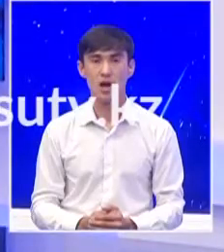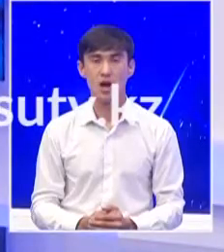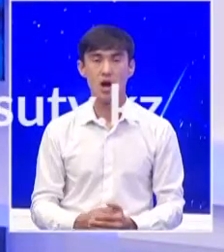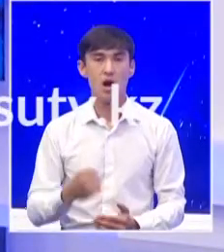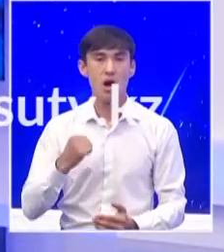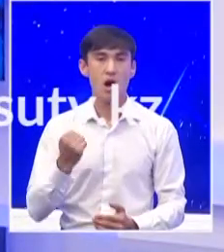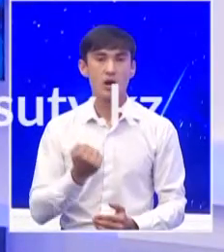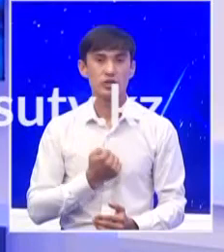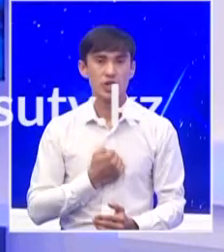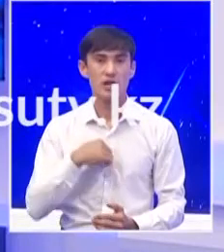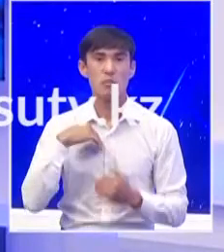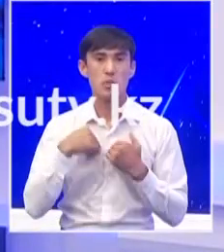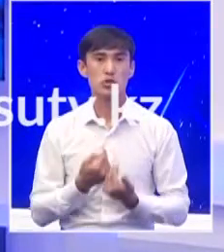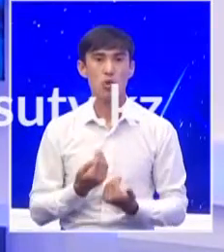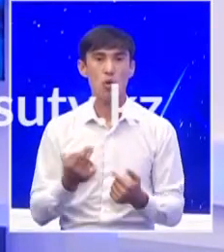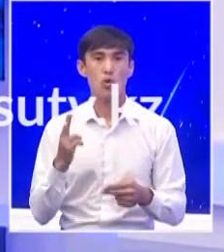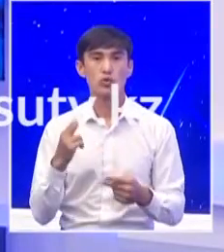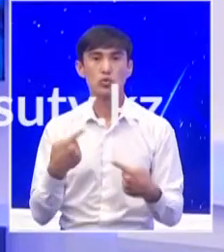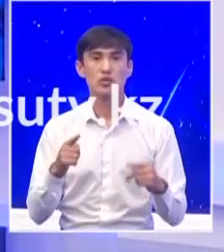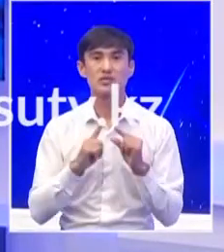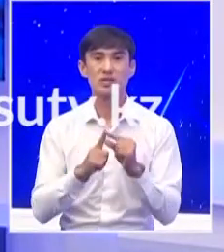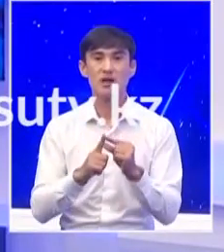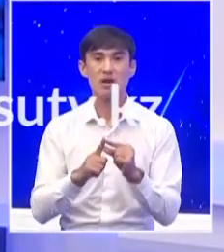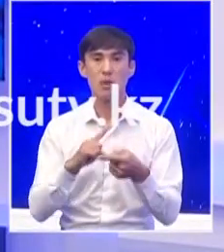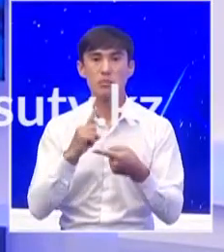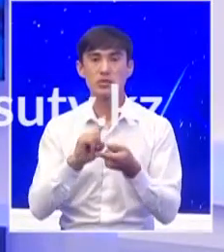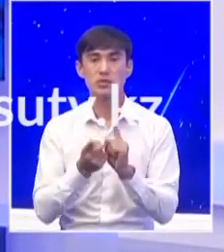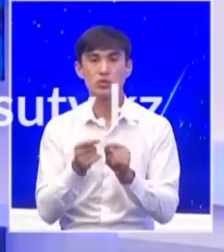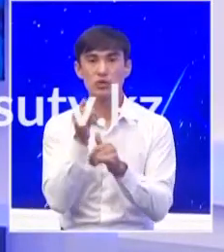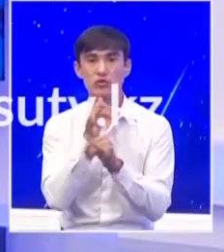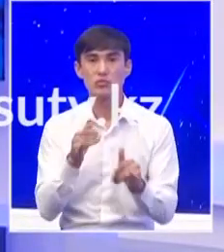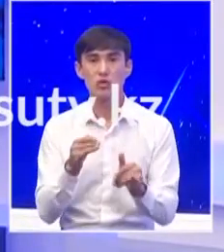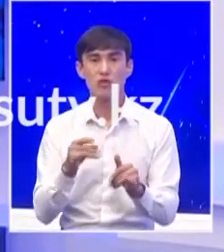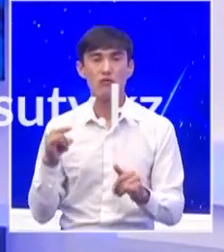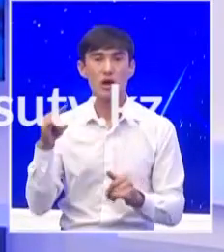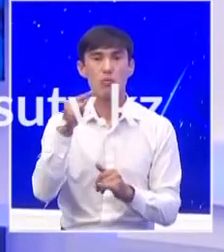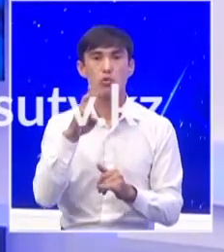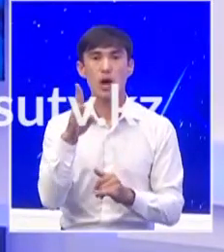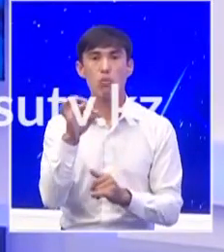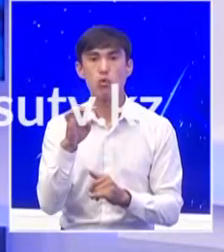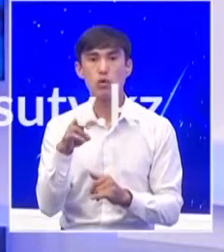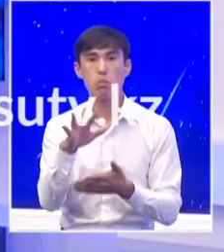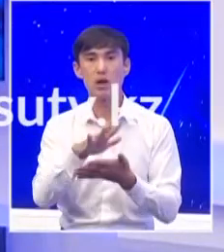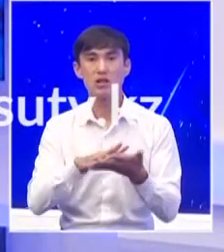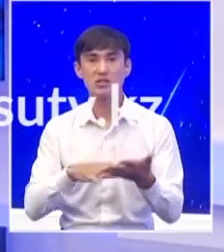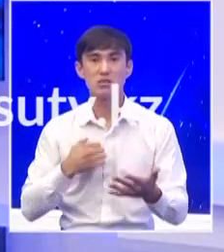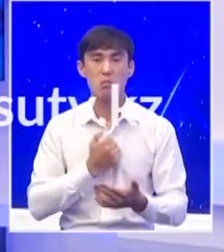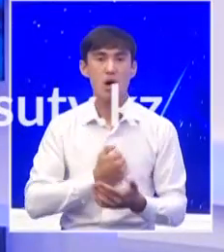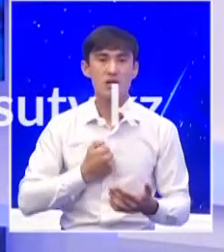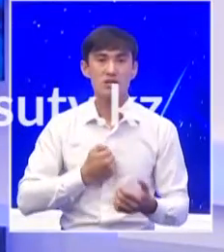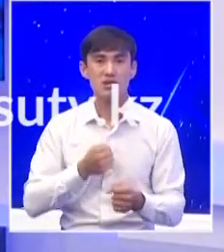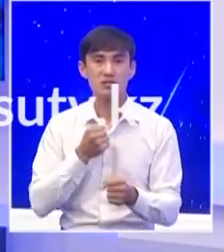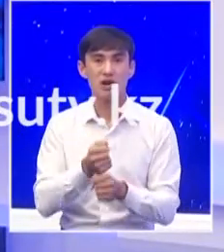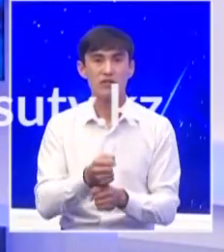Отчаяние и безысходность. Другими словами, описать ситуацию невозможно. В аэропорту Кабула продолжается паника и